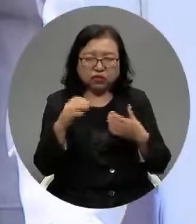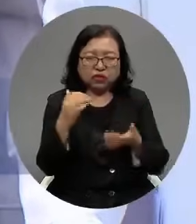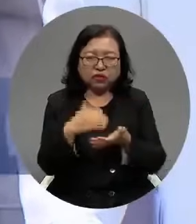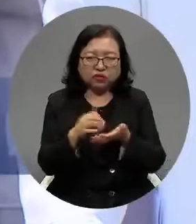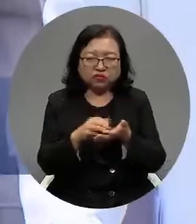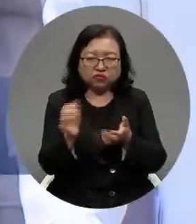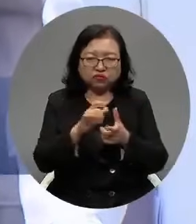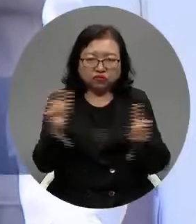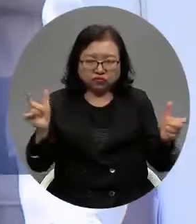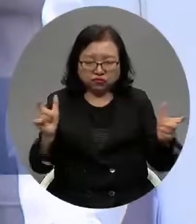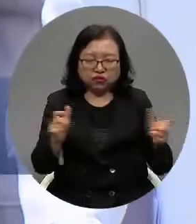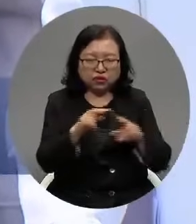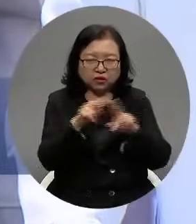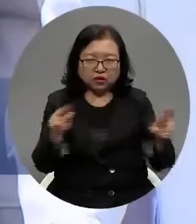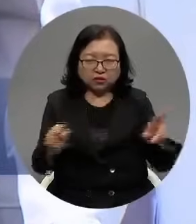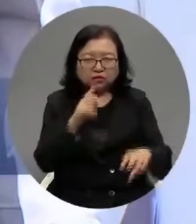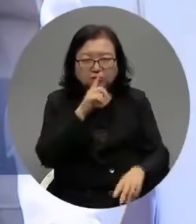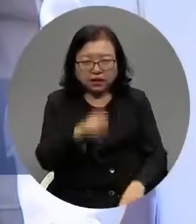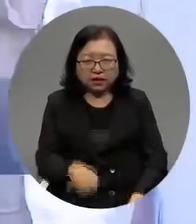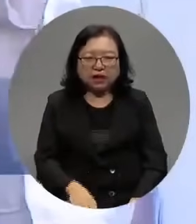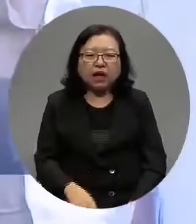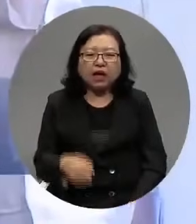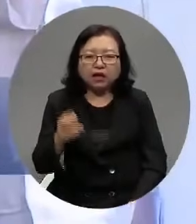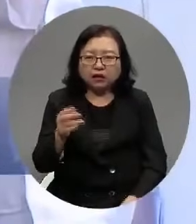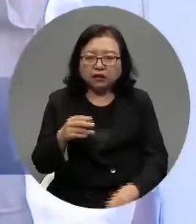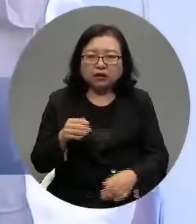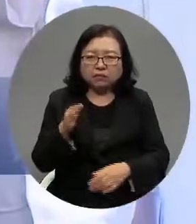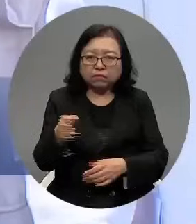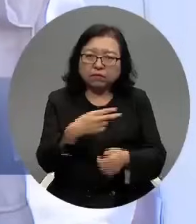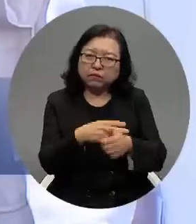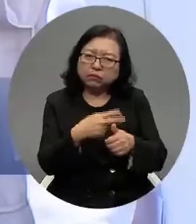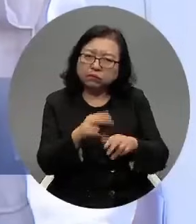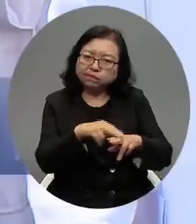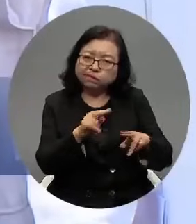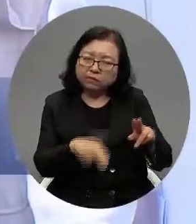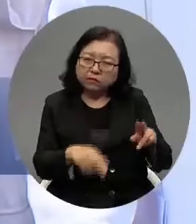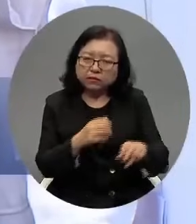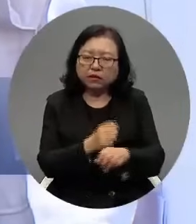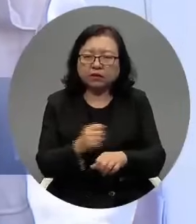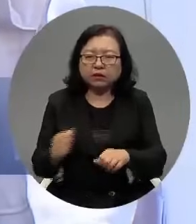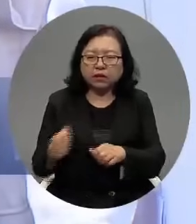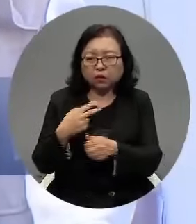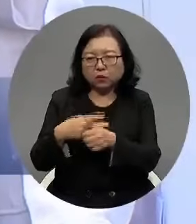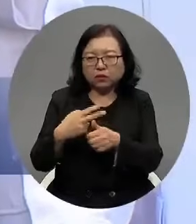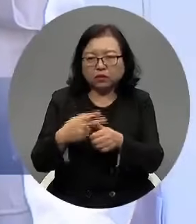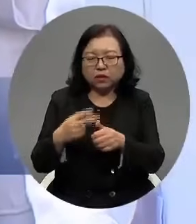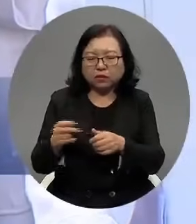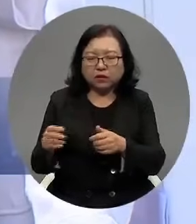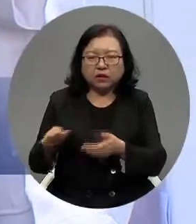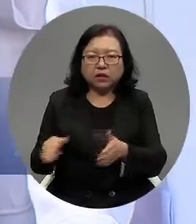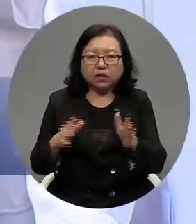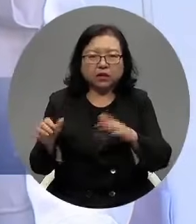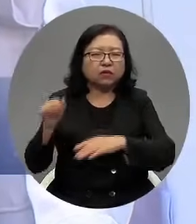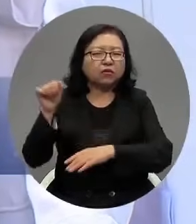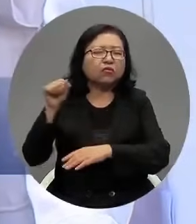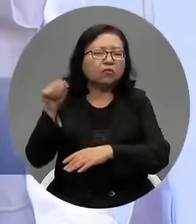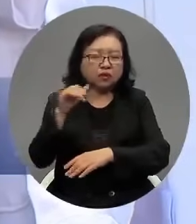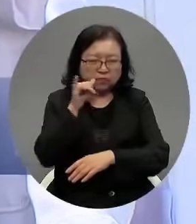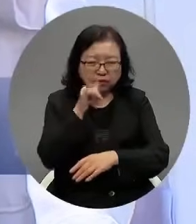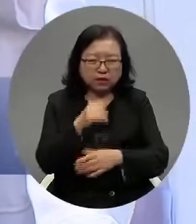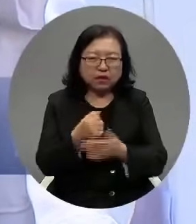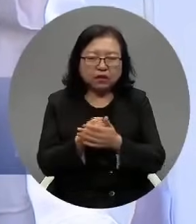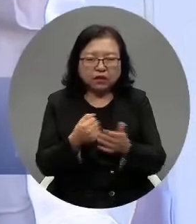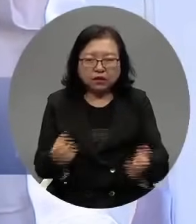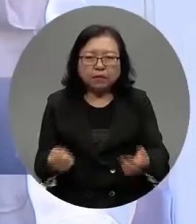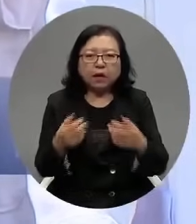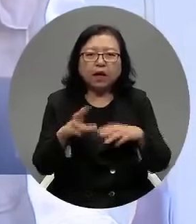전공의는 사직하고 의대생들은 거리로 나갔습니다. 이거를 되돌이킬 수 있는 유일한 방법은 입학 정원 증원을